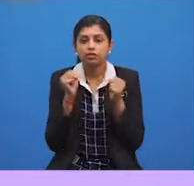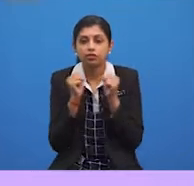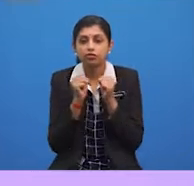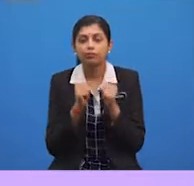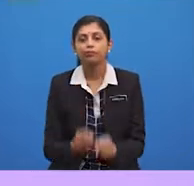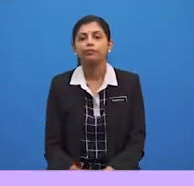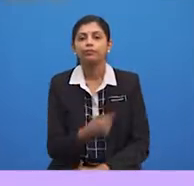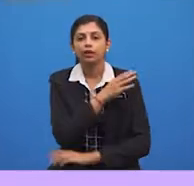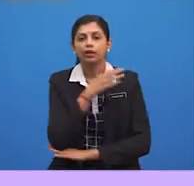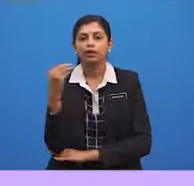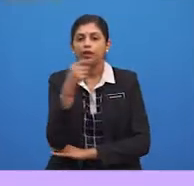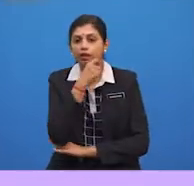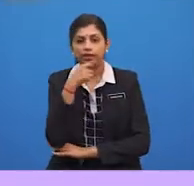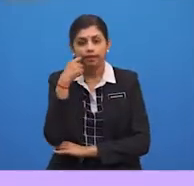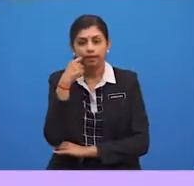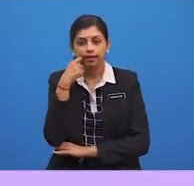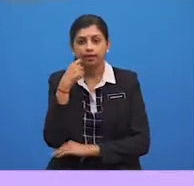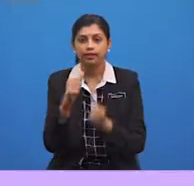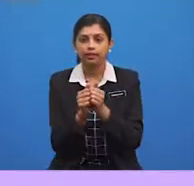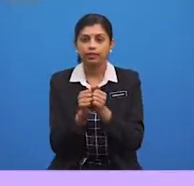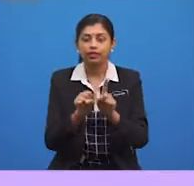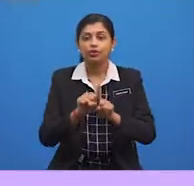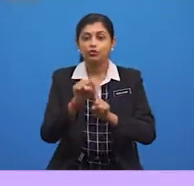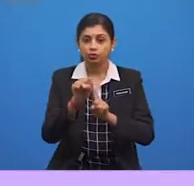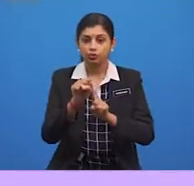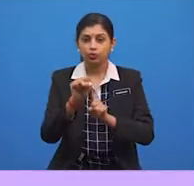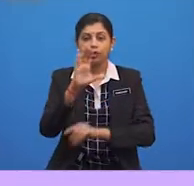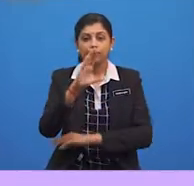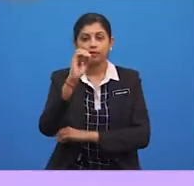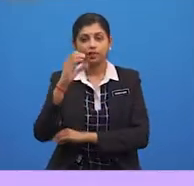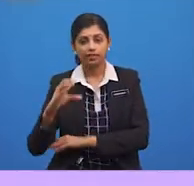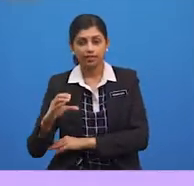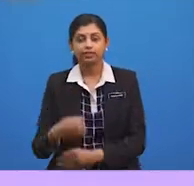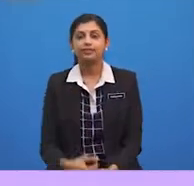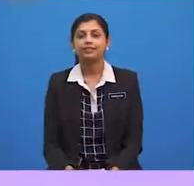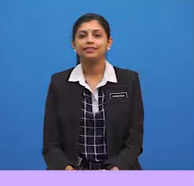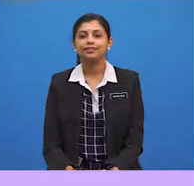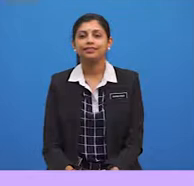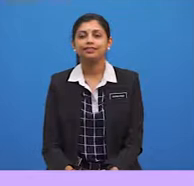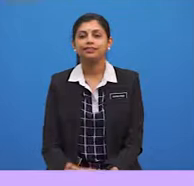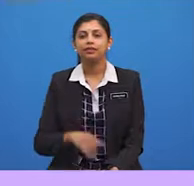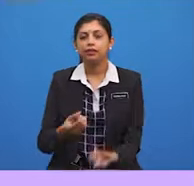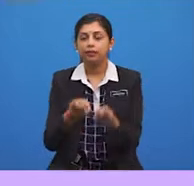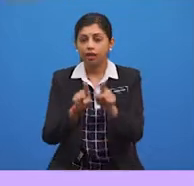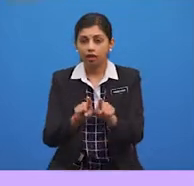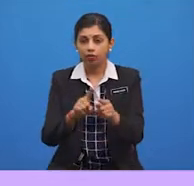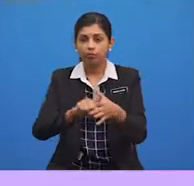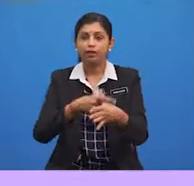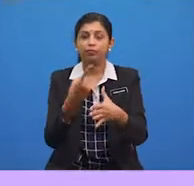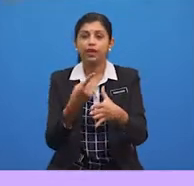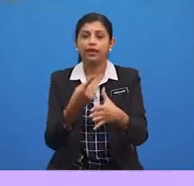dan kering dengan suhu kira-kira 5 darjah Celsius yang berlaku pada